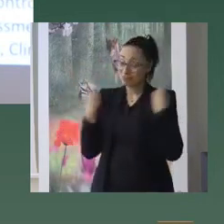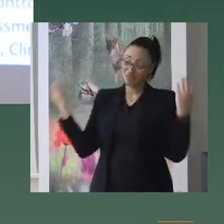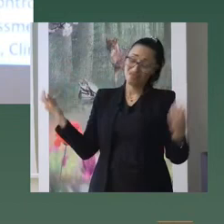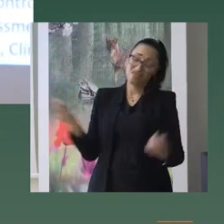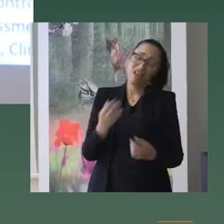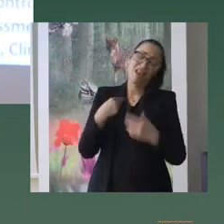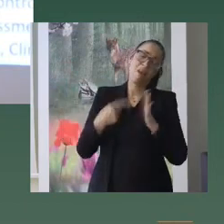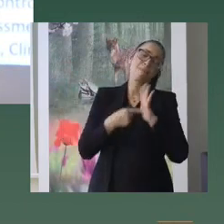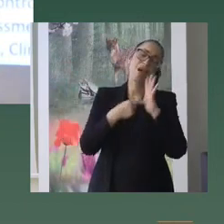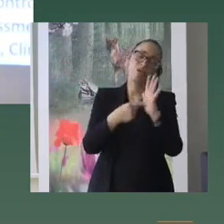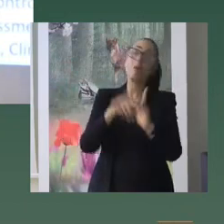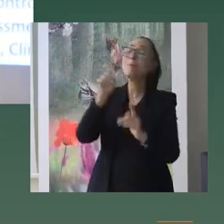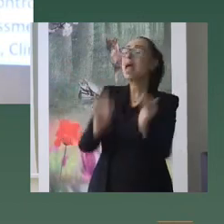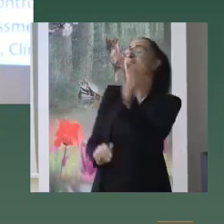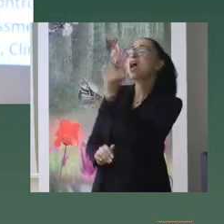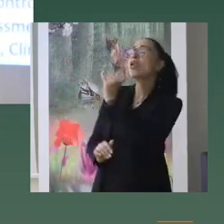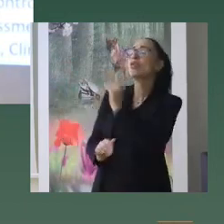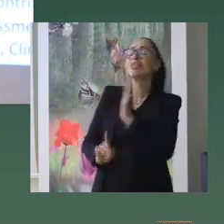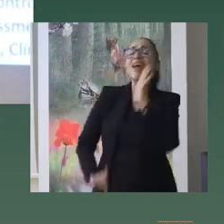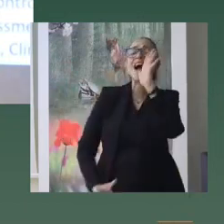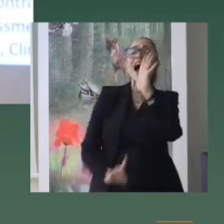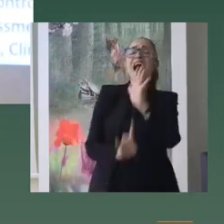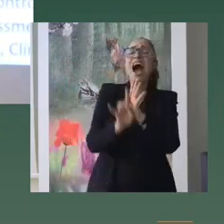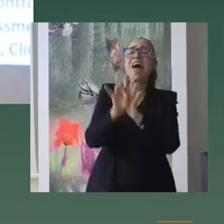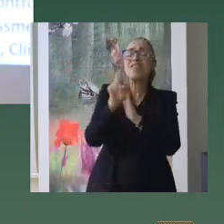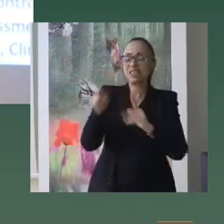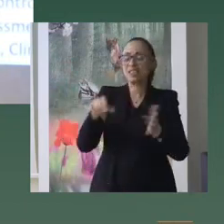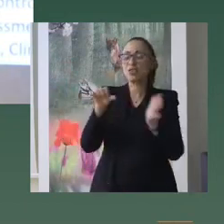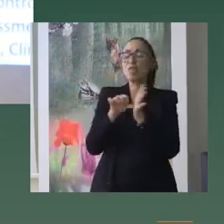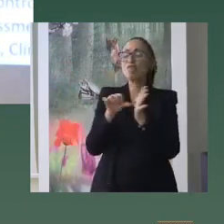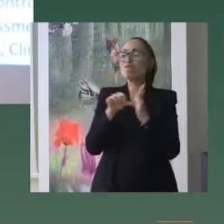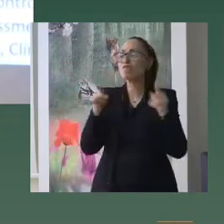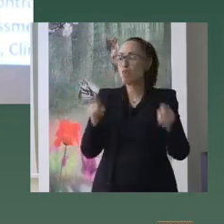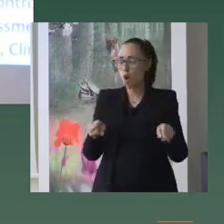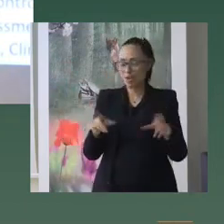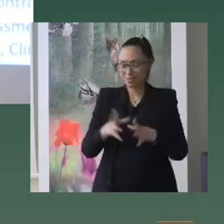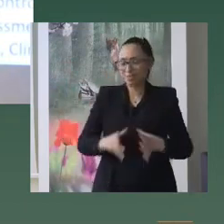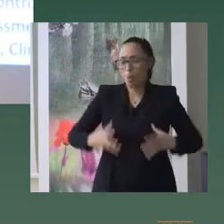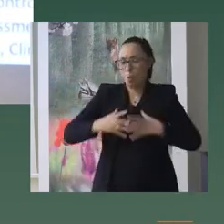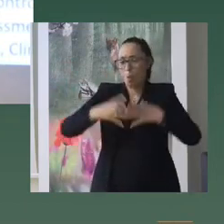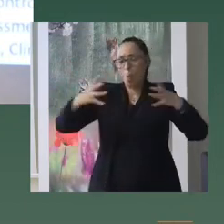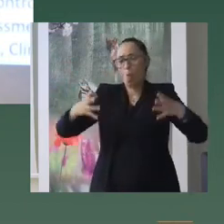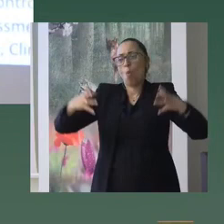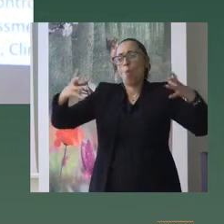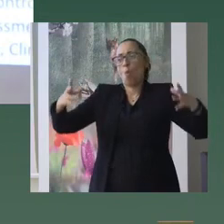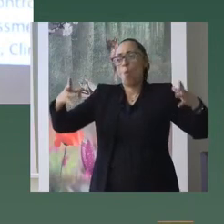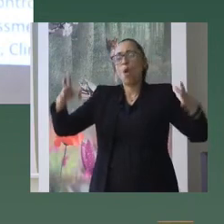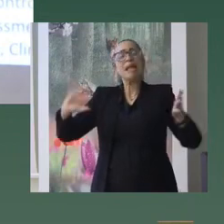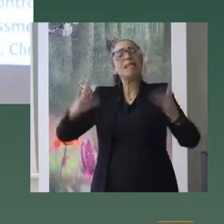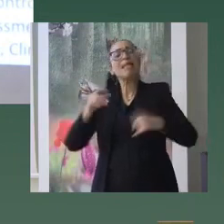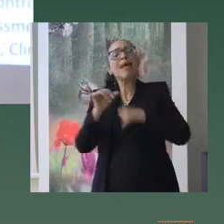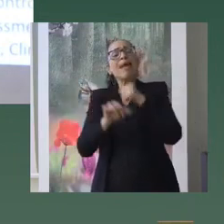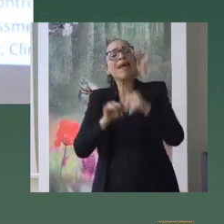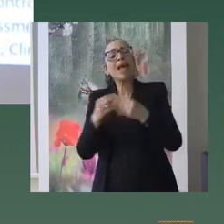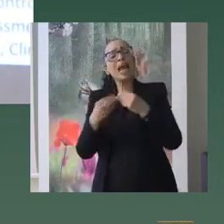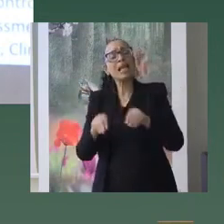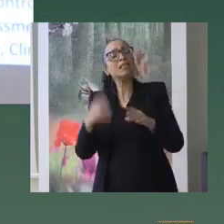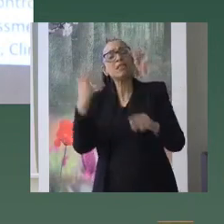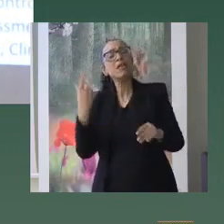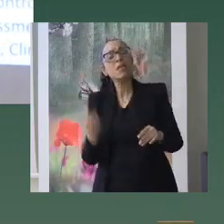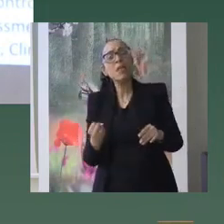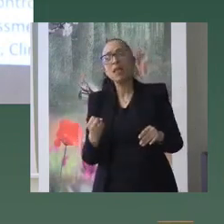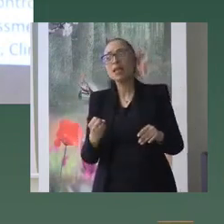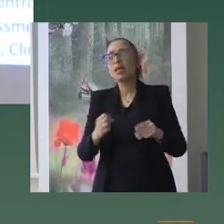Λοιπόν, μία ερώτηση είναι η αύξηση του μεγέθους της πόλης. Είπατε ότι είναι θέμα. Τι εναλλακτική υπάρχει ώστε να